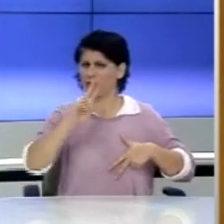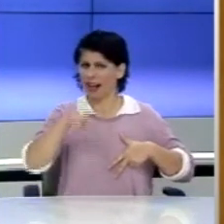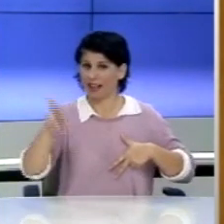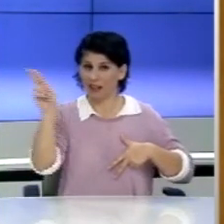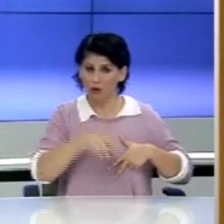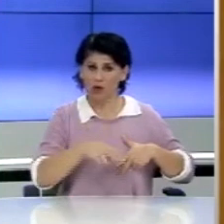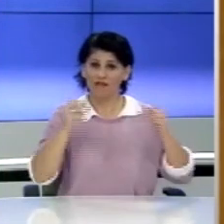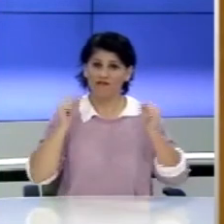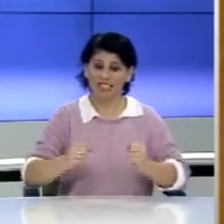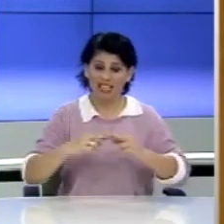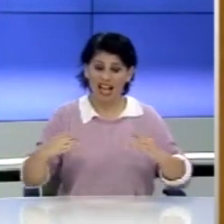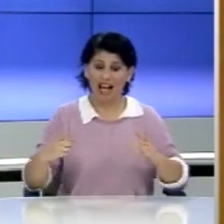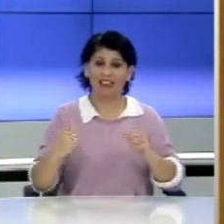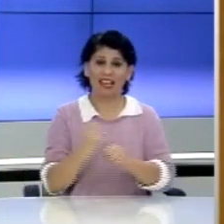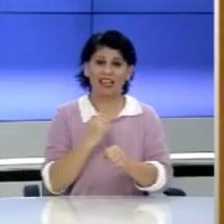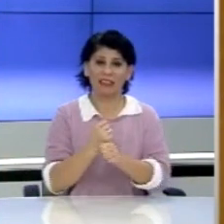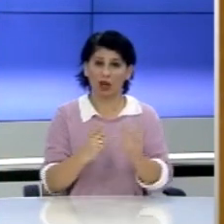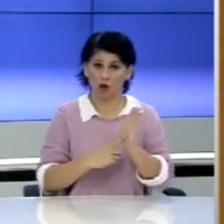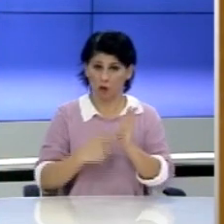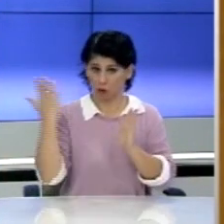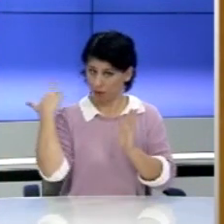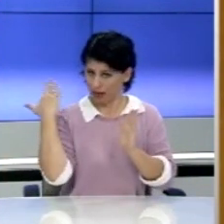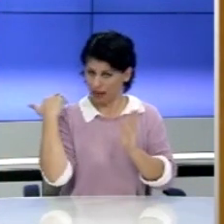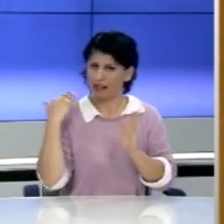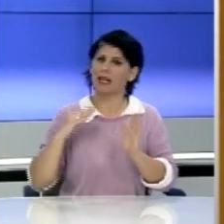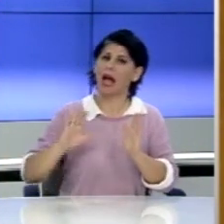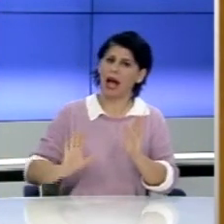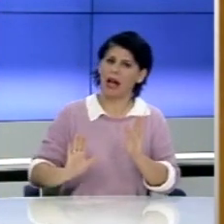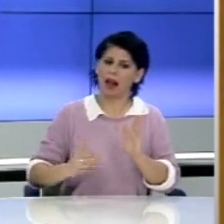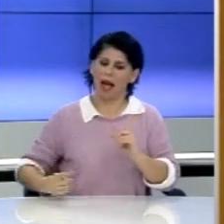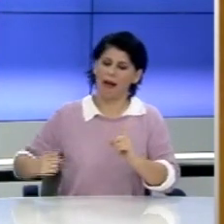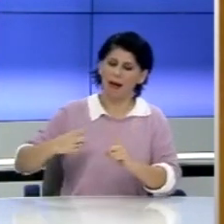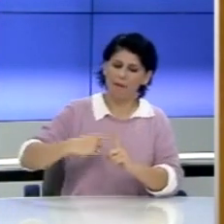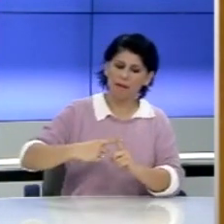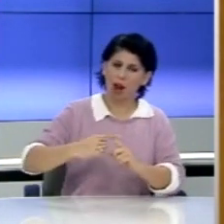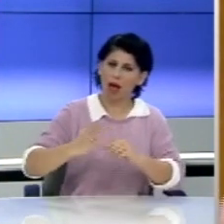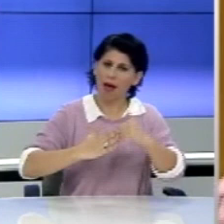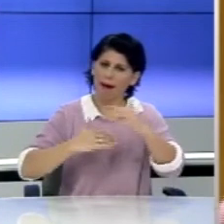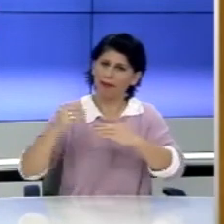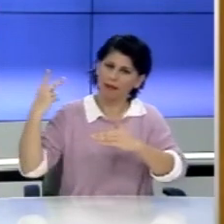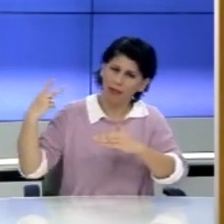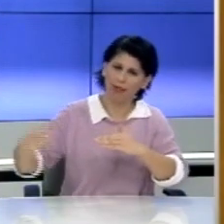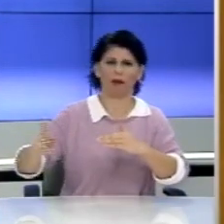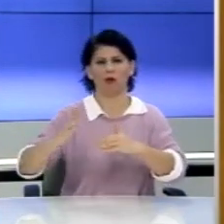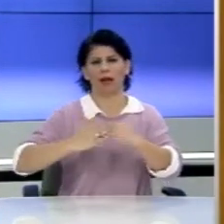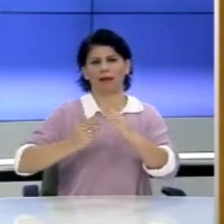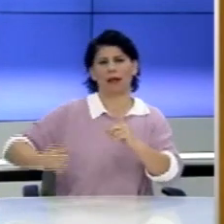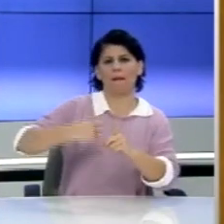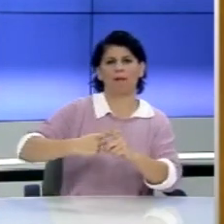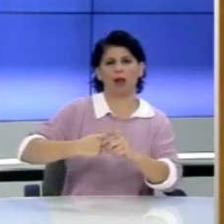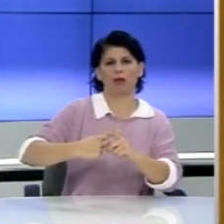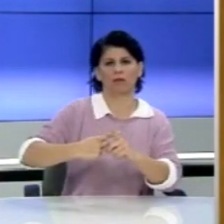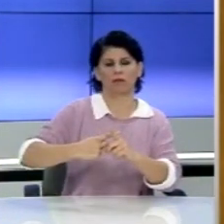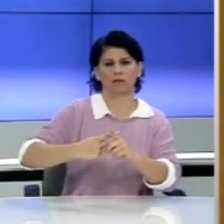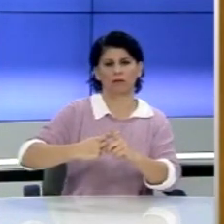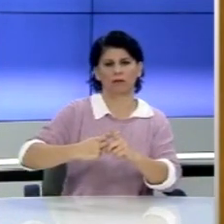τα βασικά αντεργατικά νομοθετήματα της προηγούμενης, αλλά έβαζε πάνω σε αυτά και το δικό της λιθαράκι. Δείτε